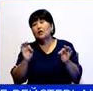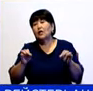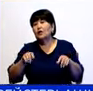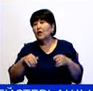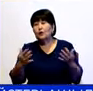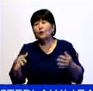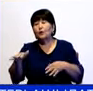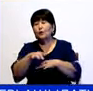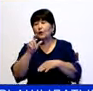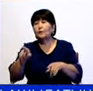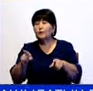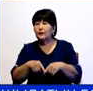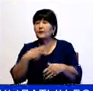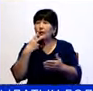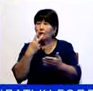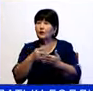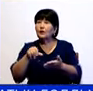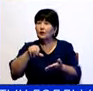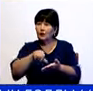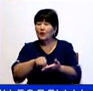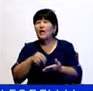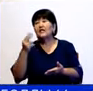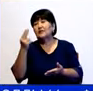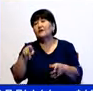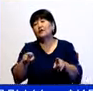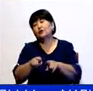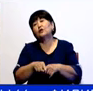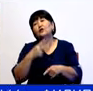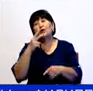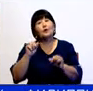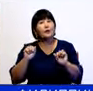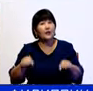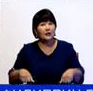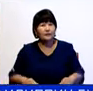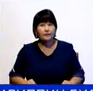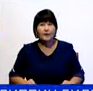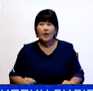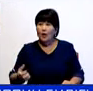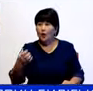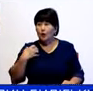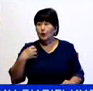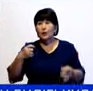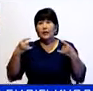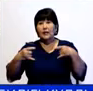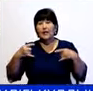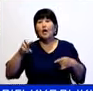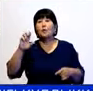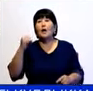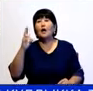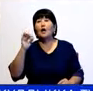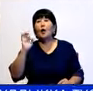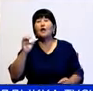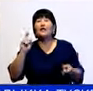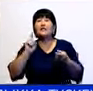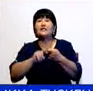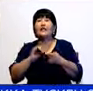Ондағы көрермен бізді аналогтық жүйеден де, цифрлық жүйеден де таба алады. Kızılorda telearnası men Baykonur Sviaz